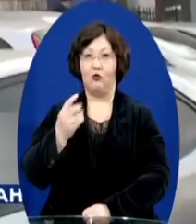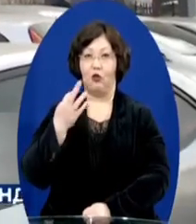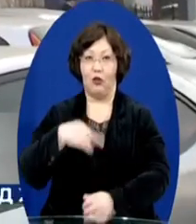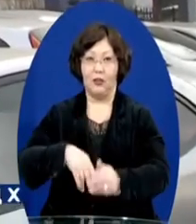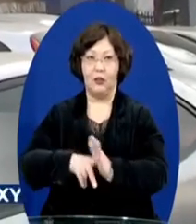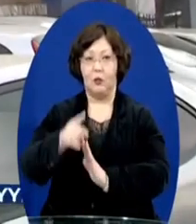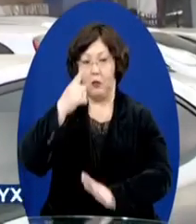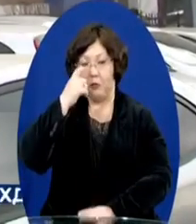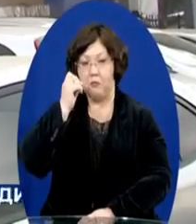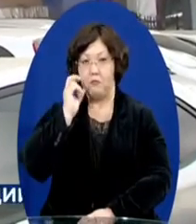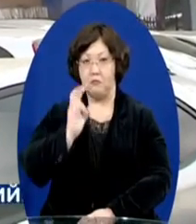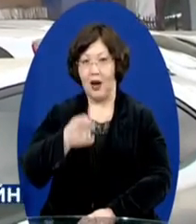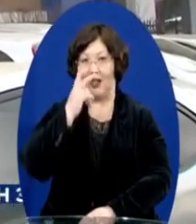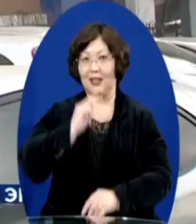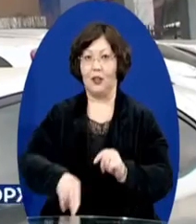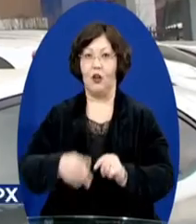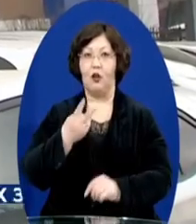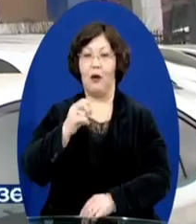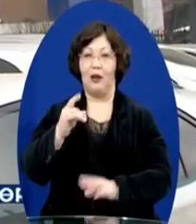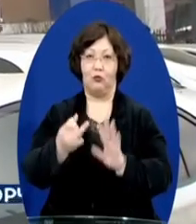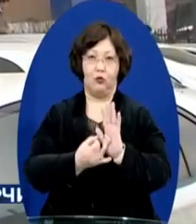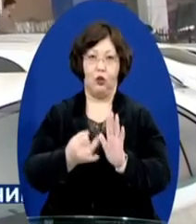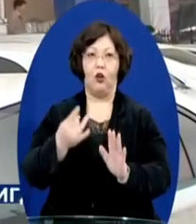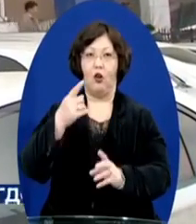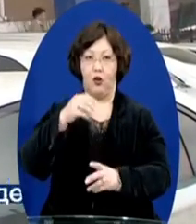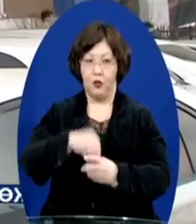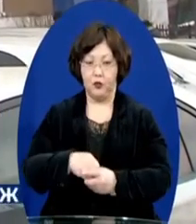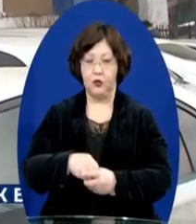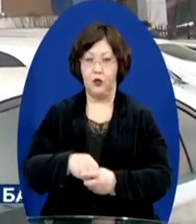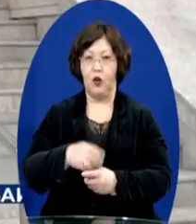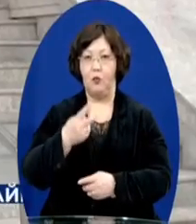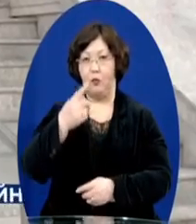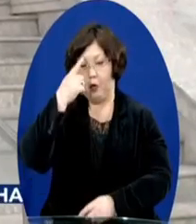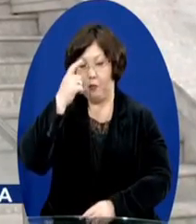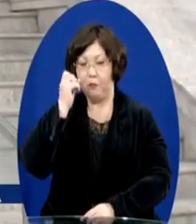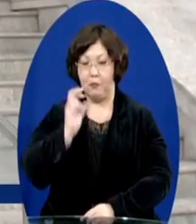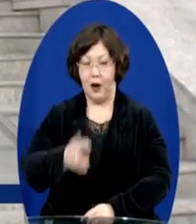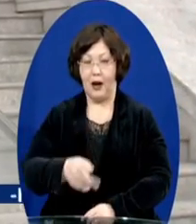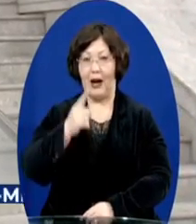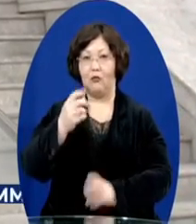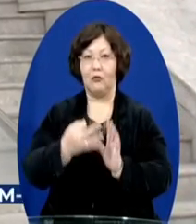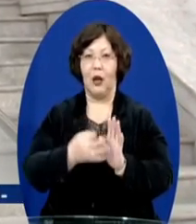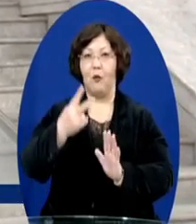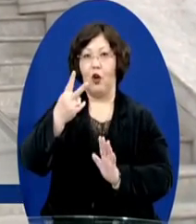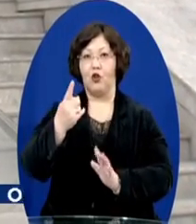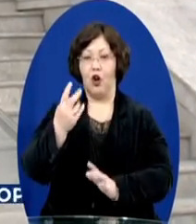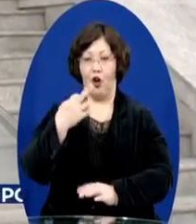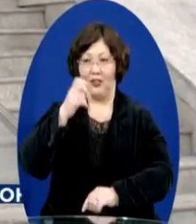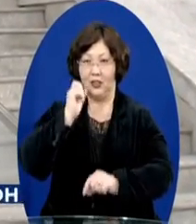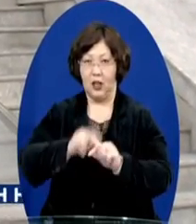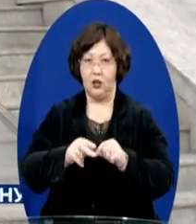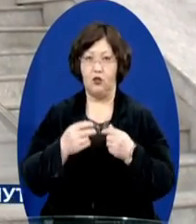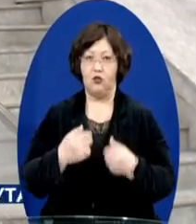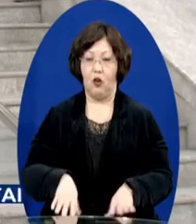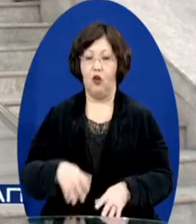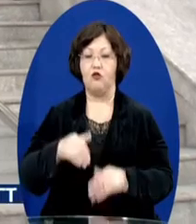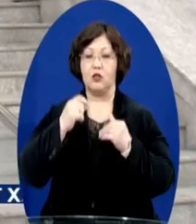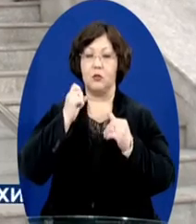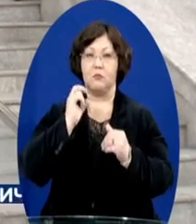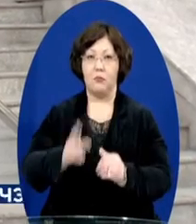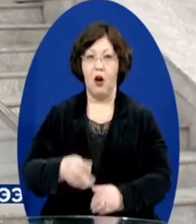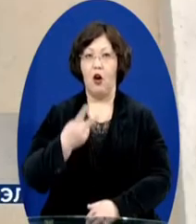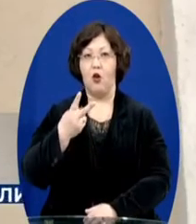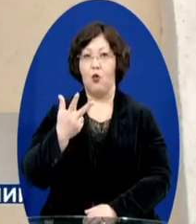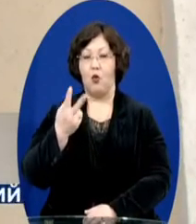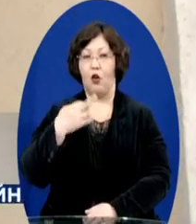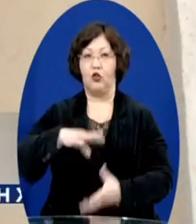эхэлж Монгол банкны хяналтад 2017 онд орсон. Монгол банк 2018-2021 онд шалгалт хийсэн. Хөгжлийн банкны